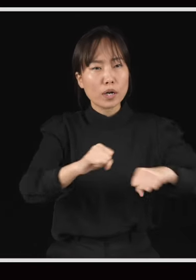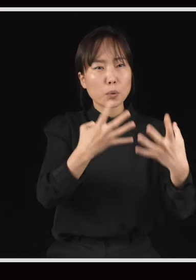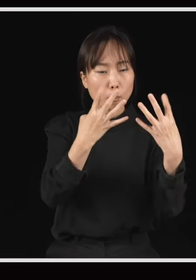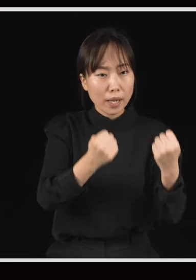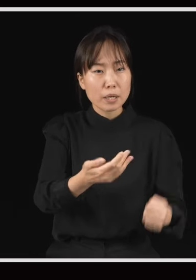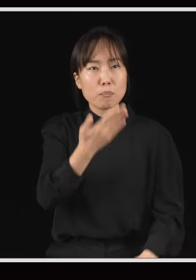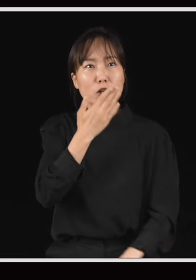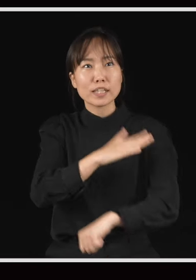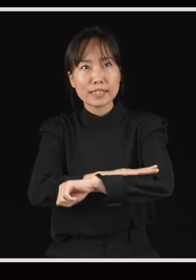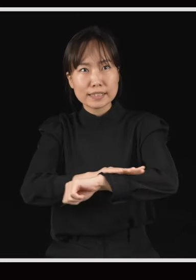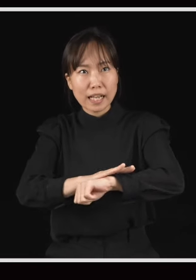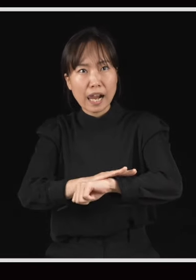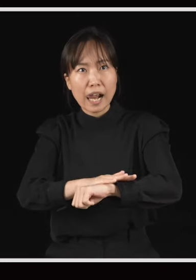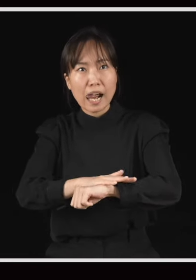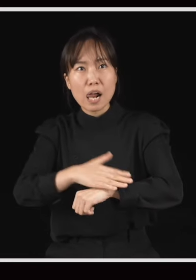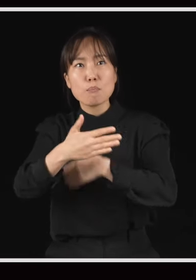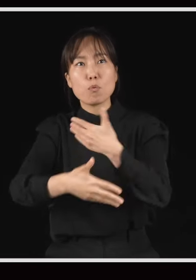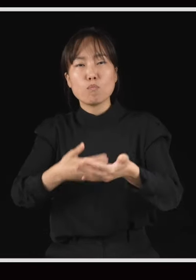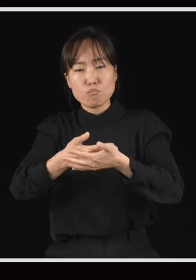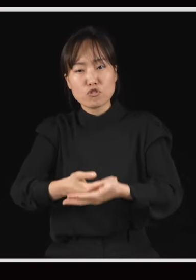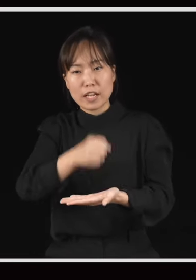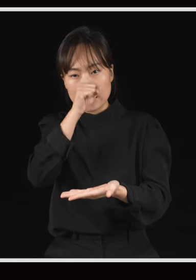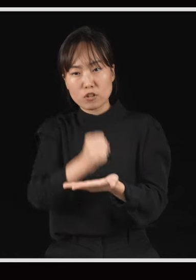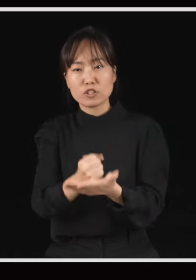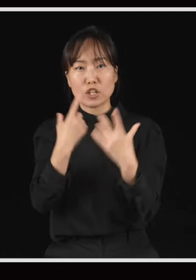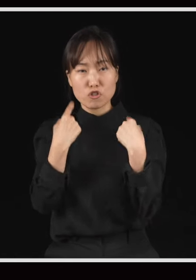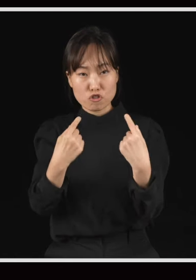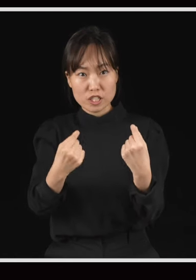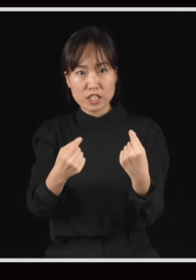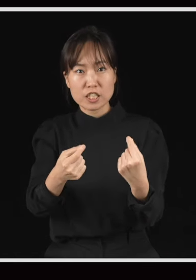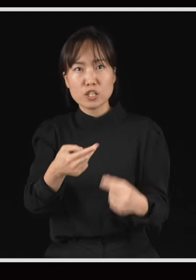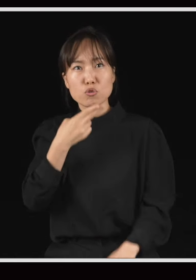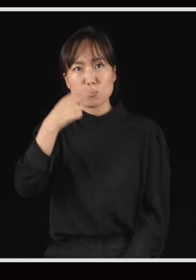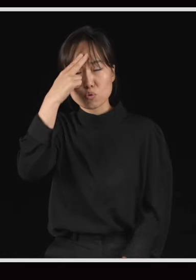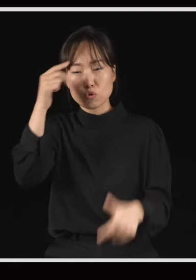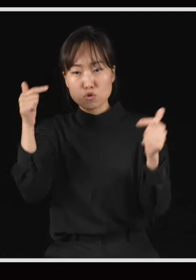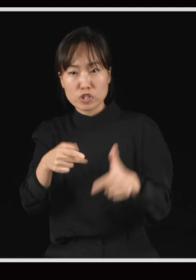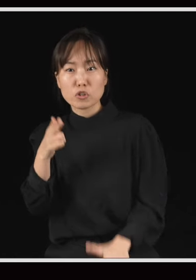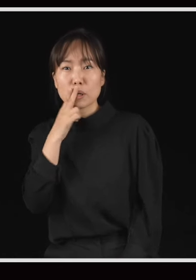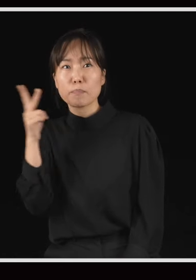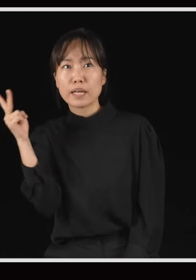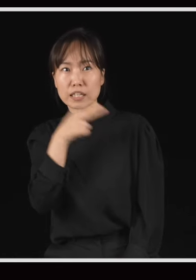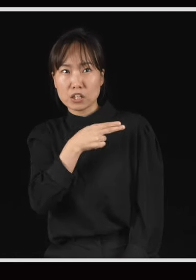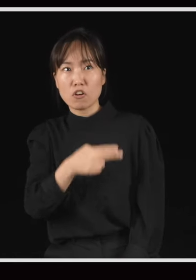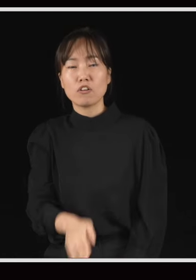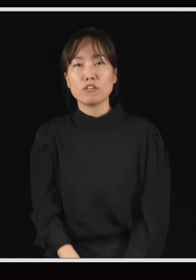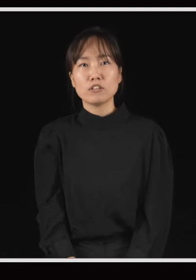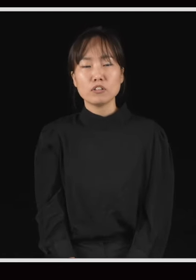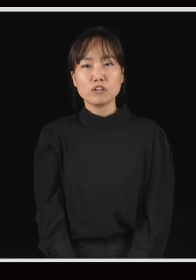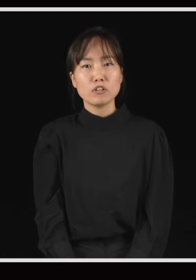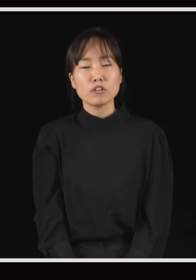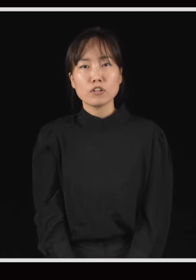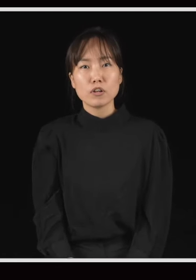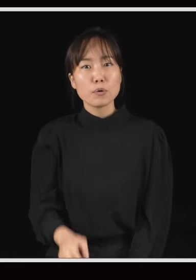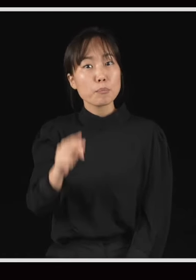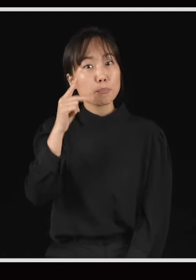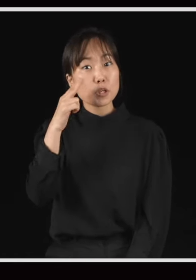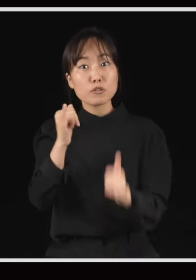예, 충분히 움직이고 잘 먹고 정상 체중을 유지하고요. 절제된 알코올 사용을 하고 금연을 합니다.